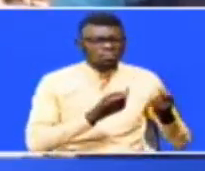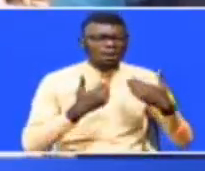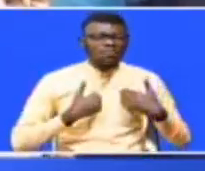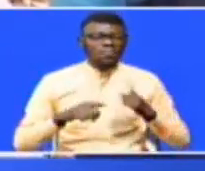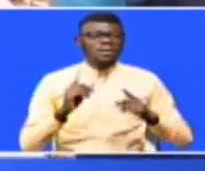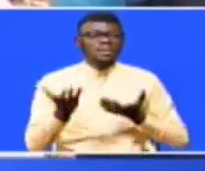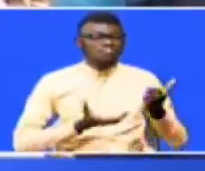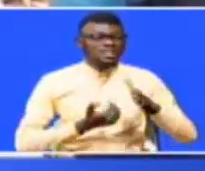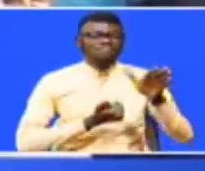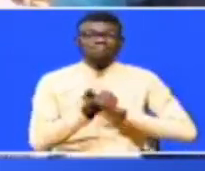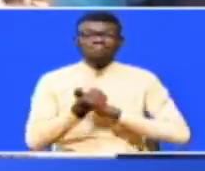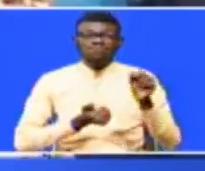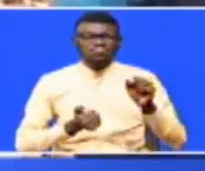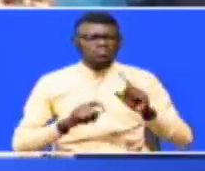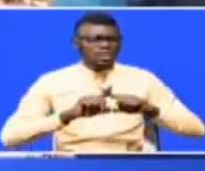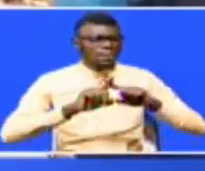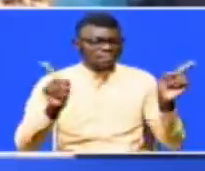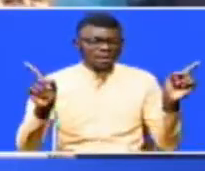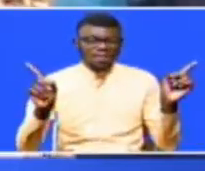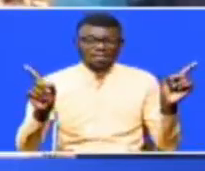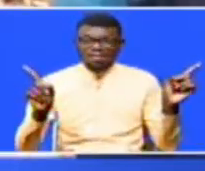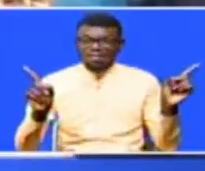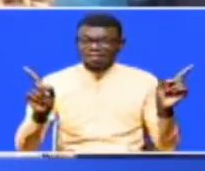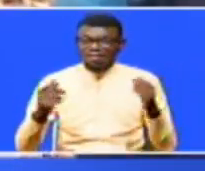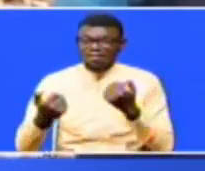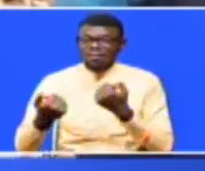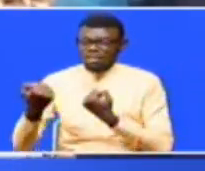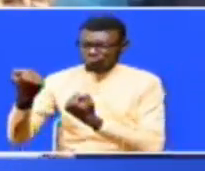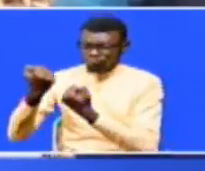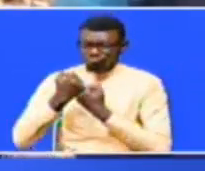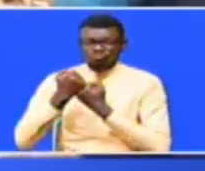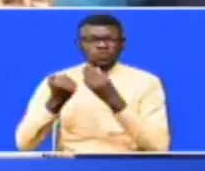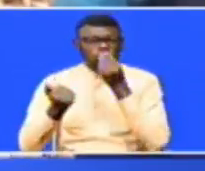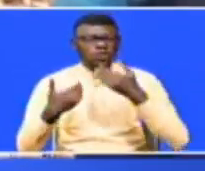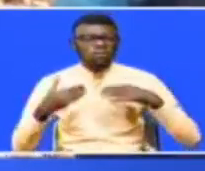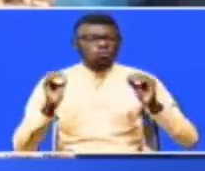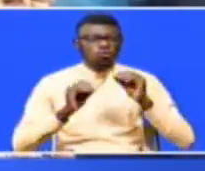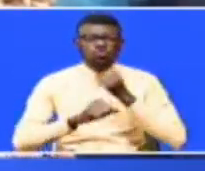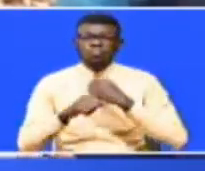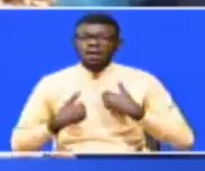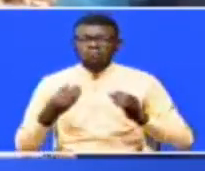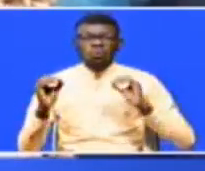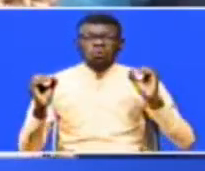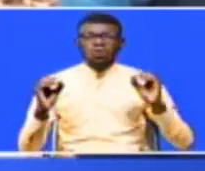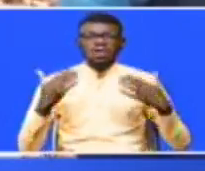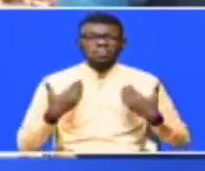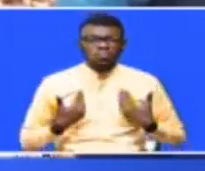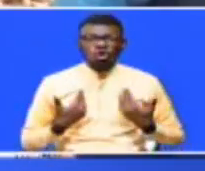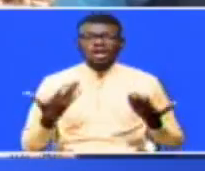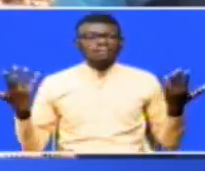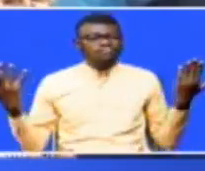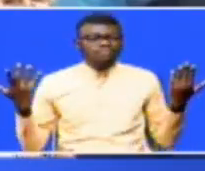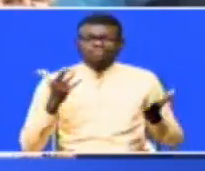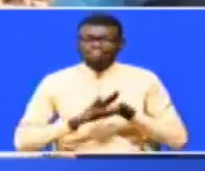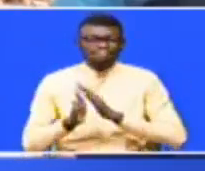tumevunjiwa biashara zetu, na ilihali hatusaidiwi na chakula. Sasa tuko hatuna kazi, watu wengi sasa wanatembea